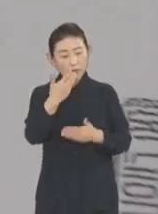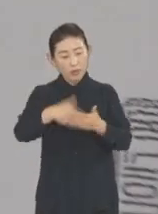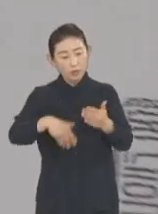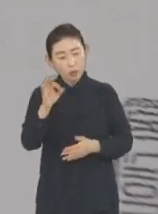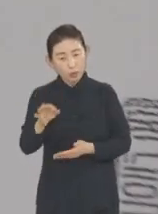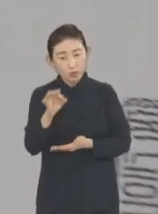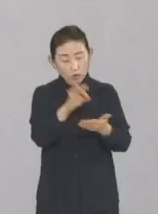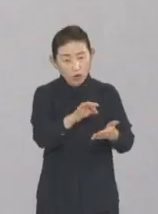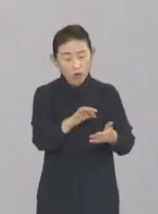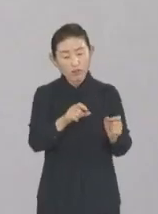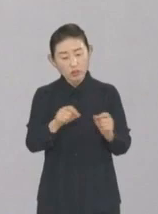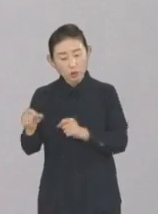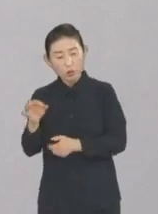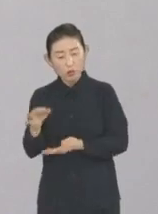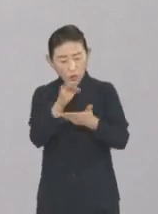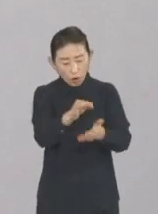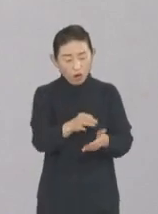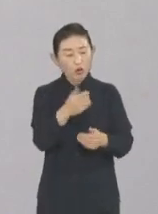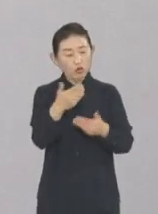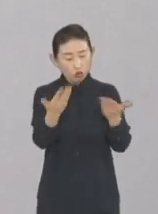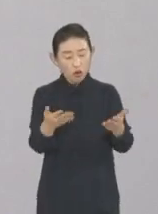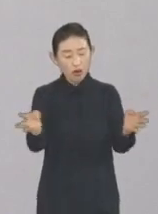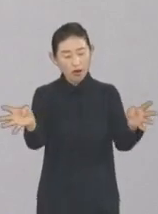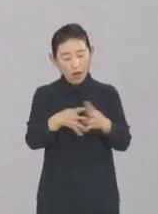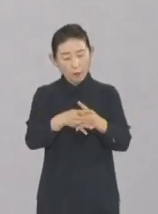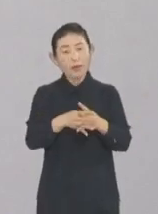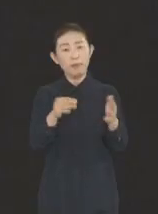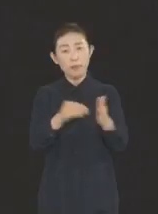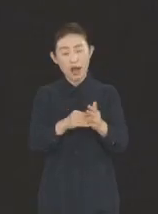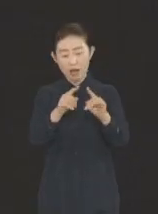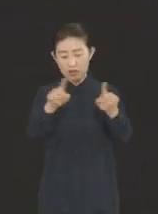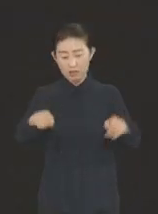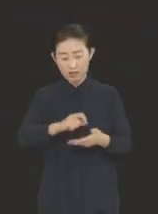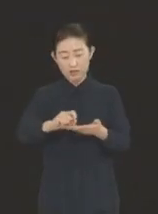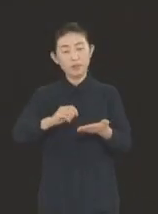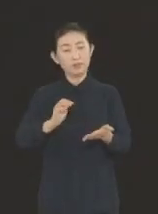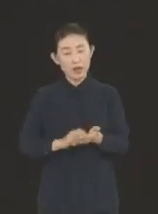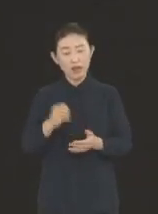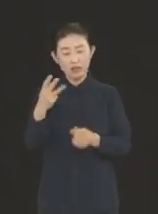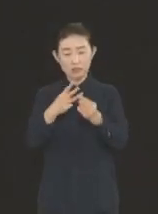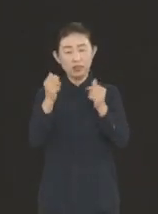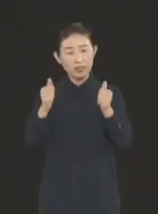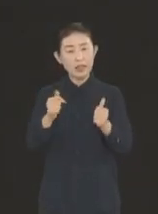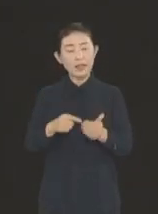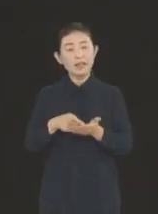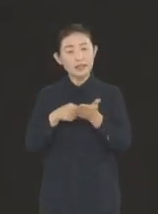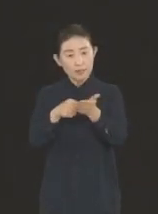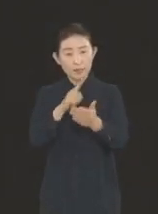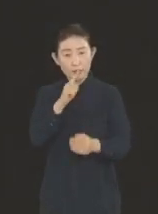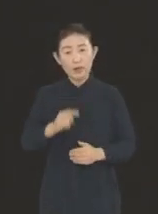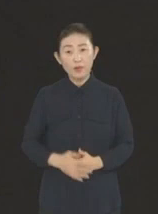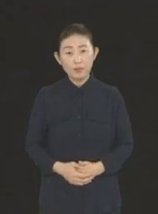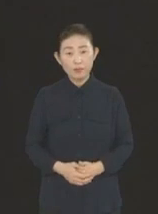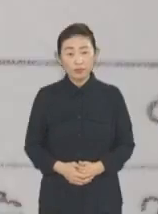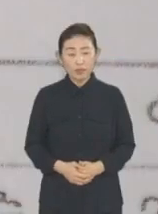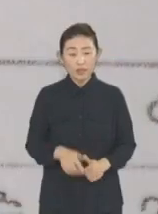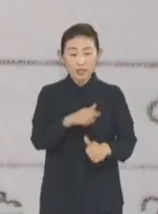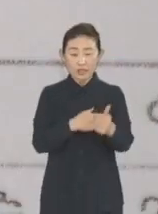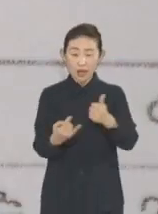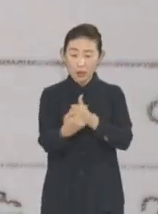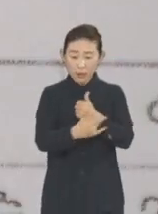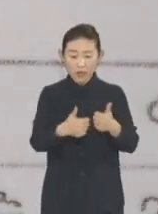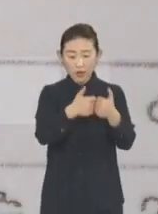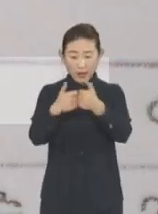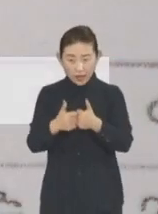내용으로 합의서를 작성했다며 대법원에서 새로운 판단을 구하겠다는 입장입니다. 합의서를 승인한 이사회 회의록 등을